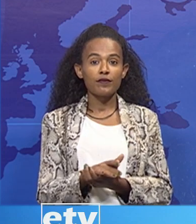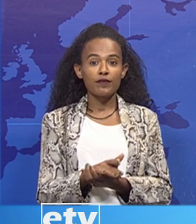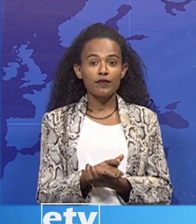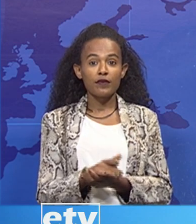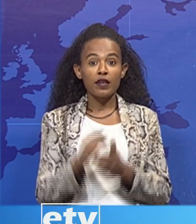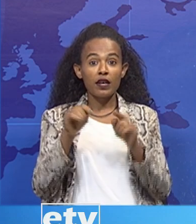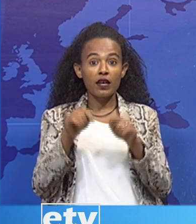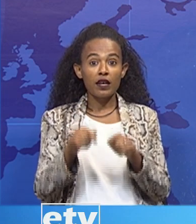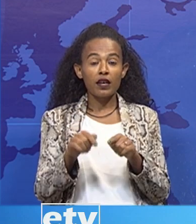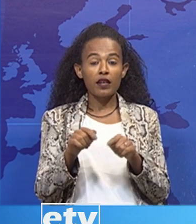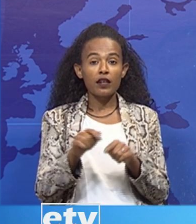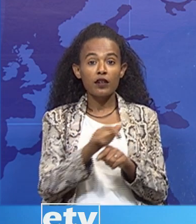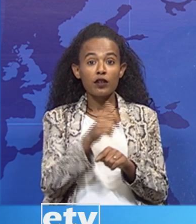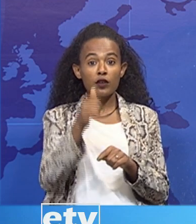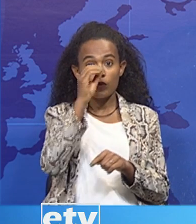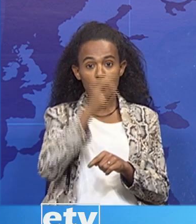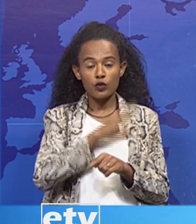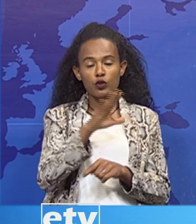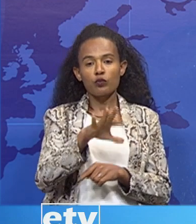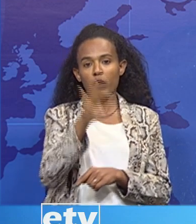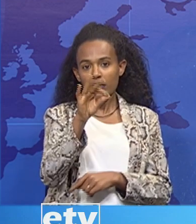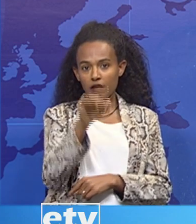ይህንን ሌሎች ሰዎች ማየት አለበት።